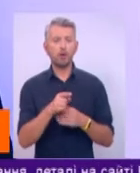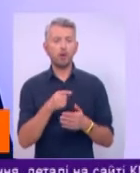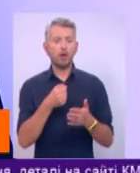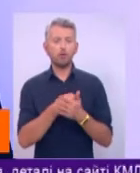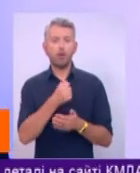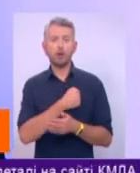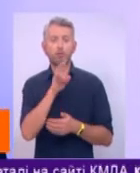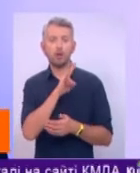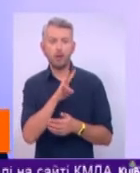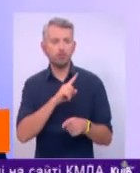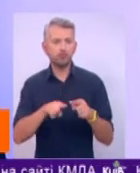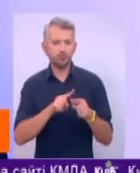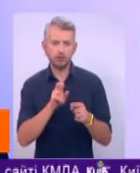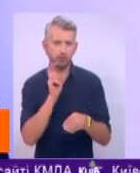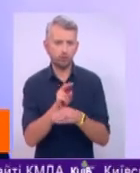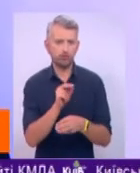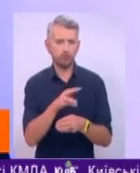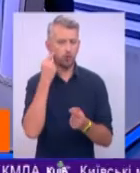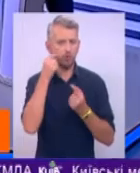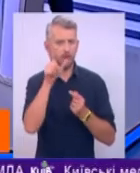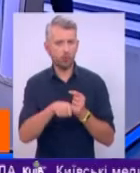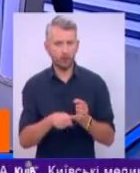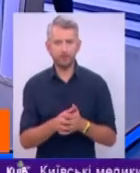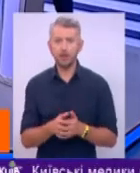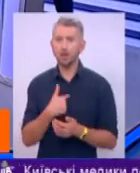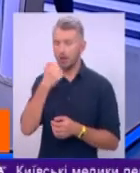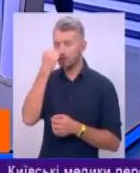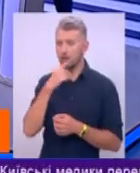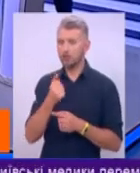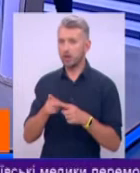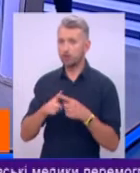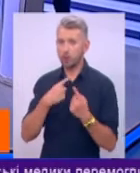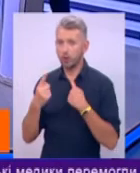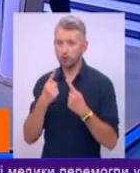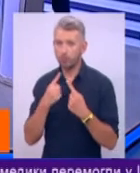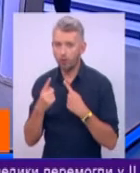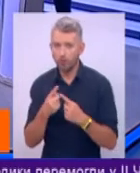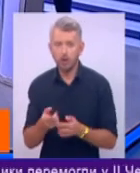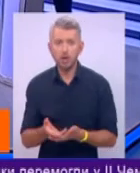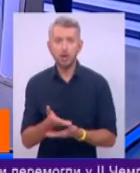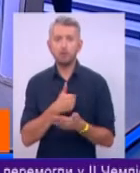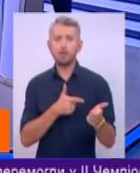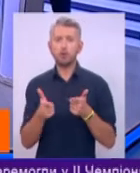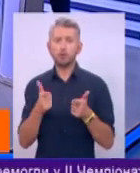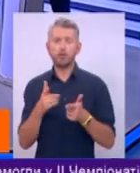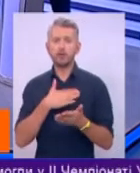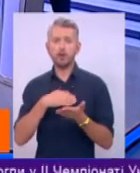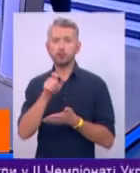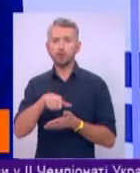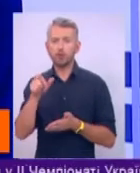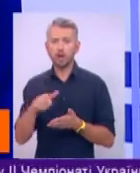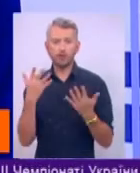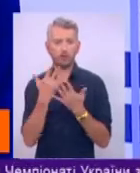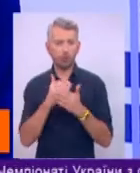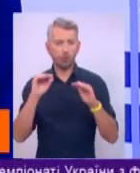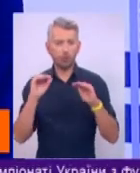капеланів швидше прийдуть, аніж до психологів. Я вам дуже вдячна за цю розмову. Ми підготували з нашими журналістами